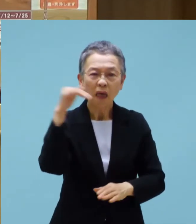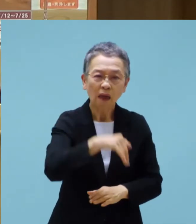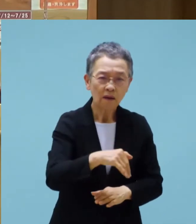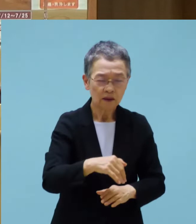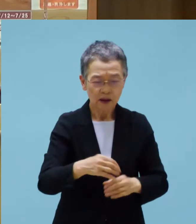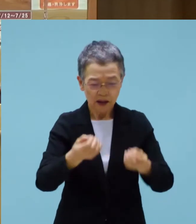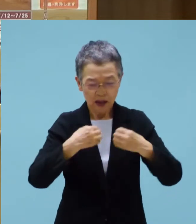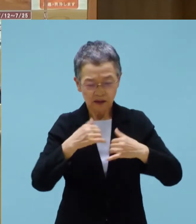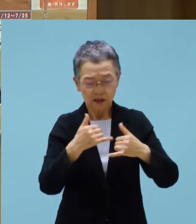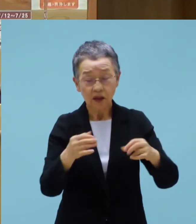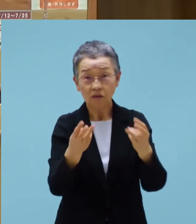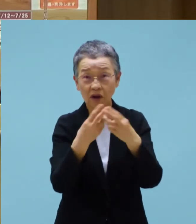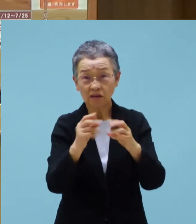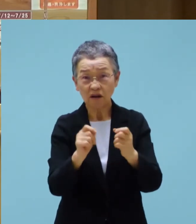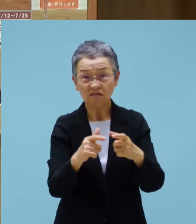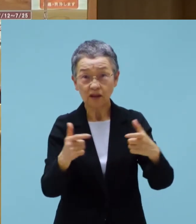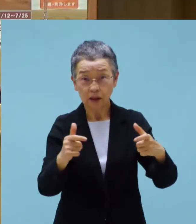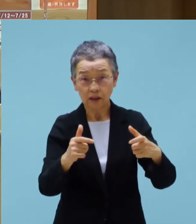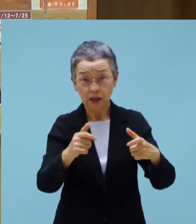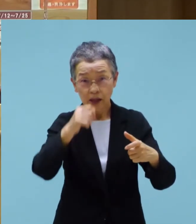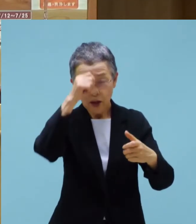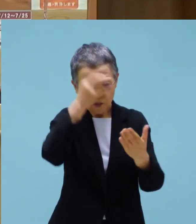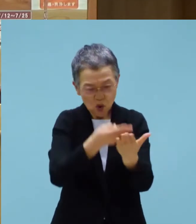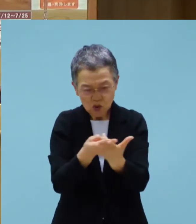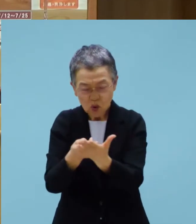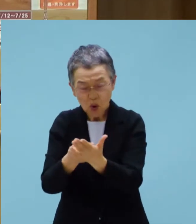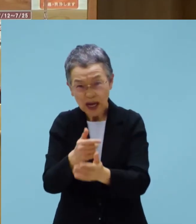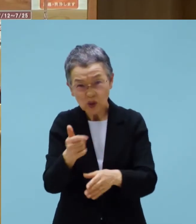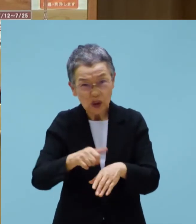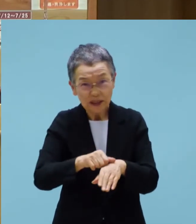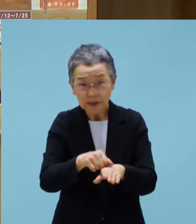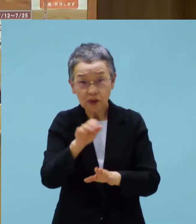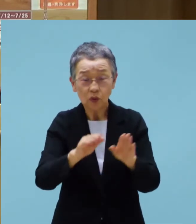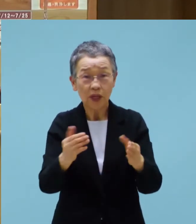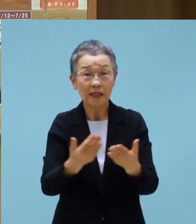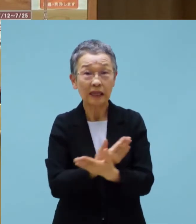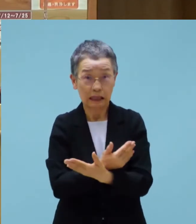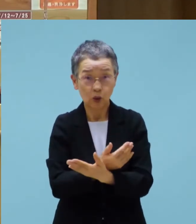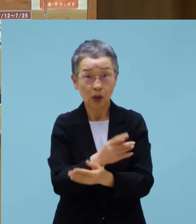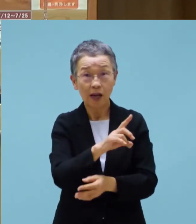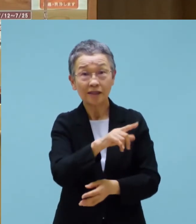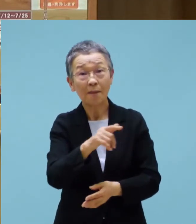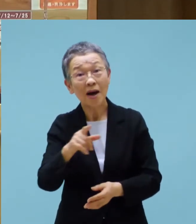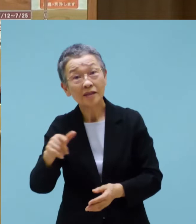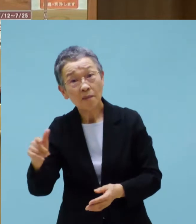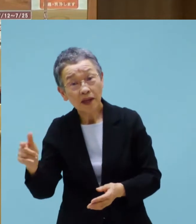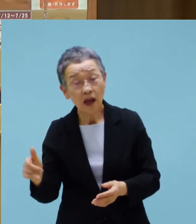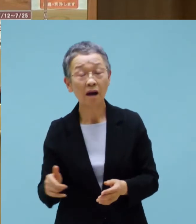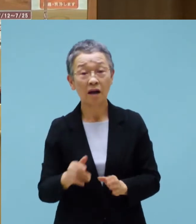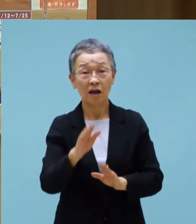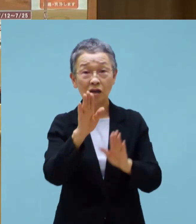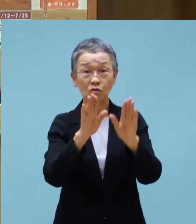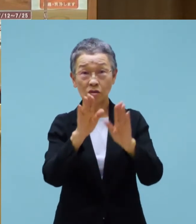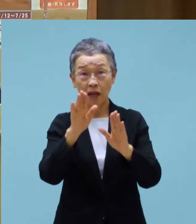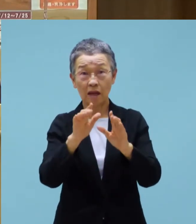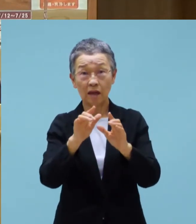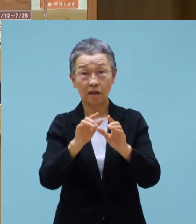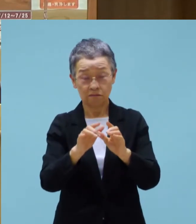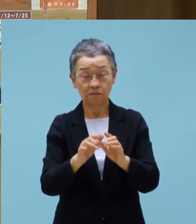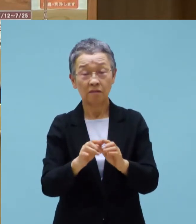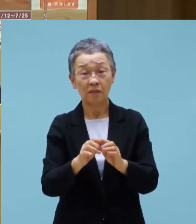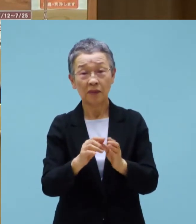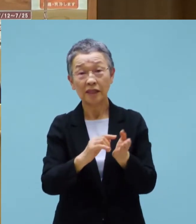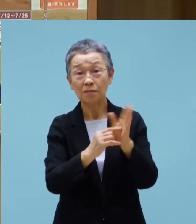たり、病床が厳しくなってきたり、さまざまな、まあ、そういった兆候、前兆を示すような